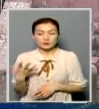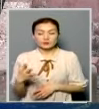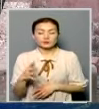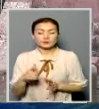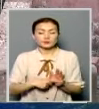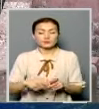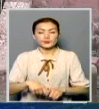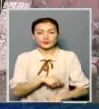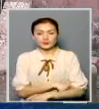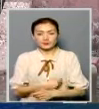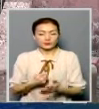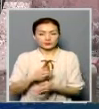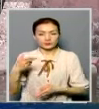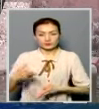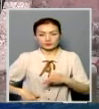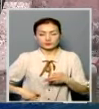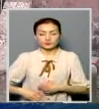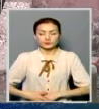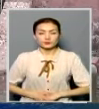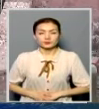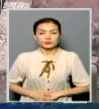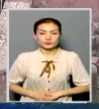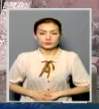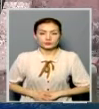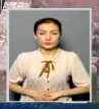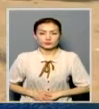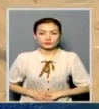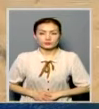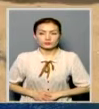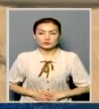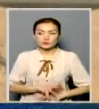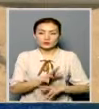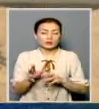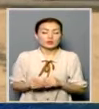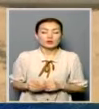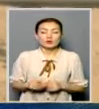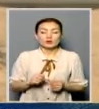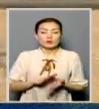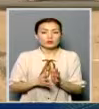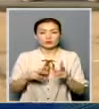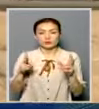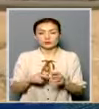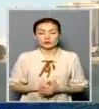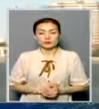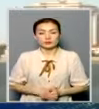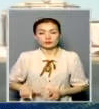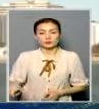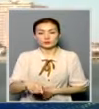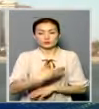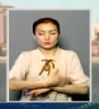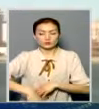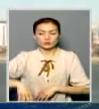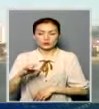5,7 километров должен завершиться в текущем году. Помимо этого, в текущем году предусмотрено асфальтирование